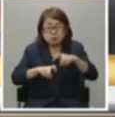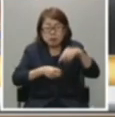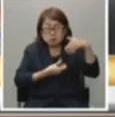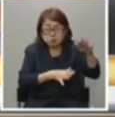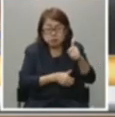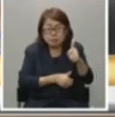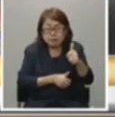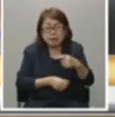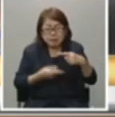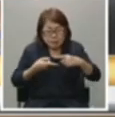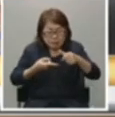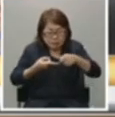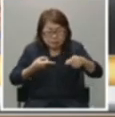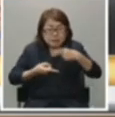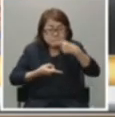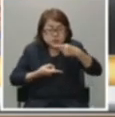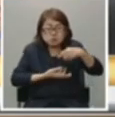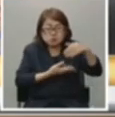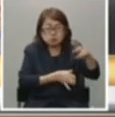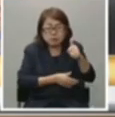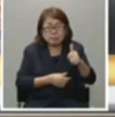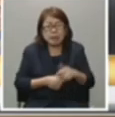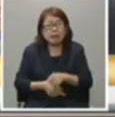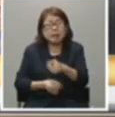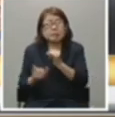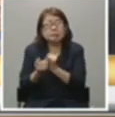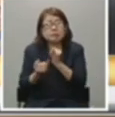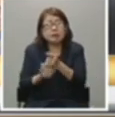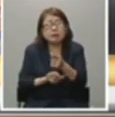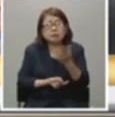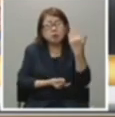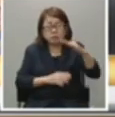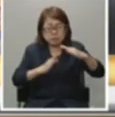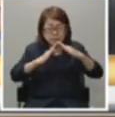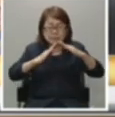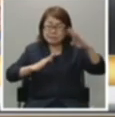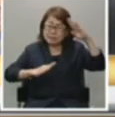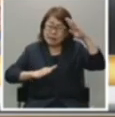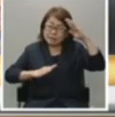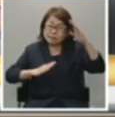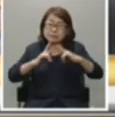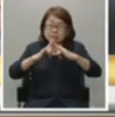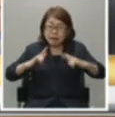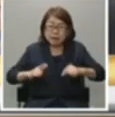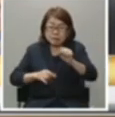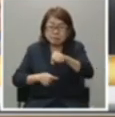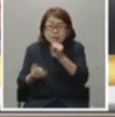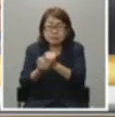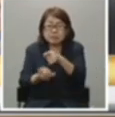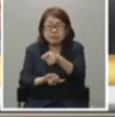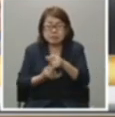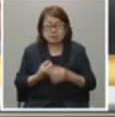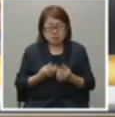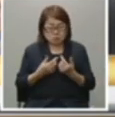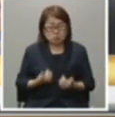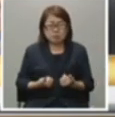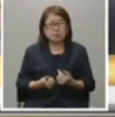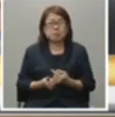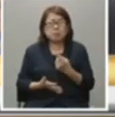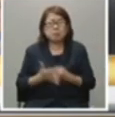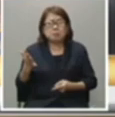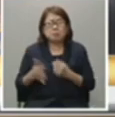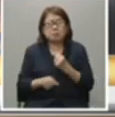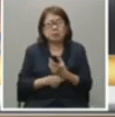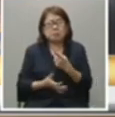ซึ่งอาจจะเป็นผลิตภัณฑ์ที่พลเอกประยุทธ์คุ้นเคยเมื่อตอนอยู่ในค่ายทหารแต่ว่าจนถึงตอนนี้ก็ยังไม่มีอะไรเป็นชิ้นเป็น